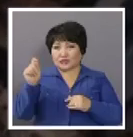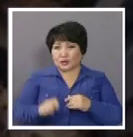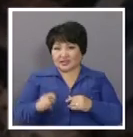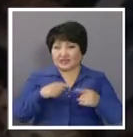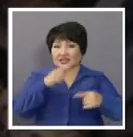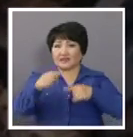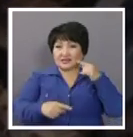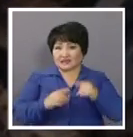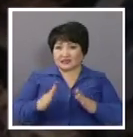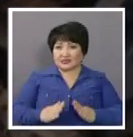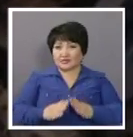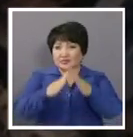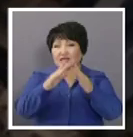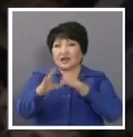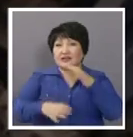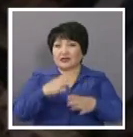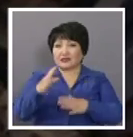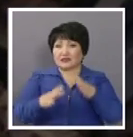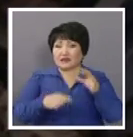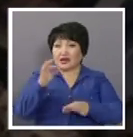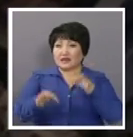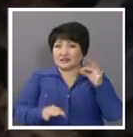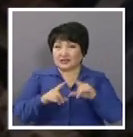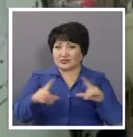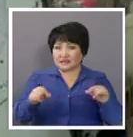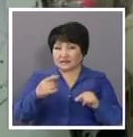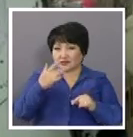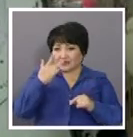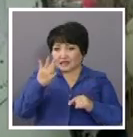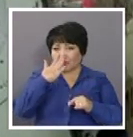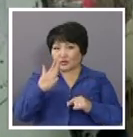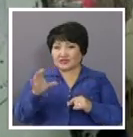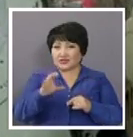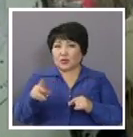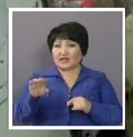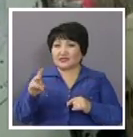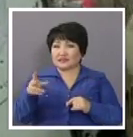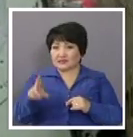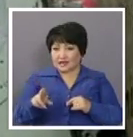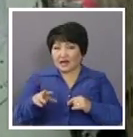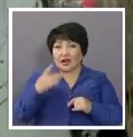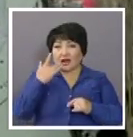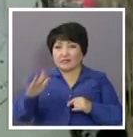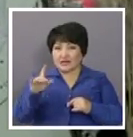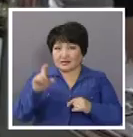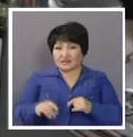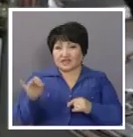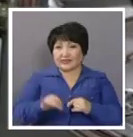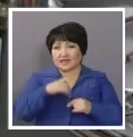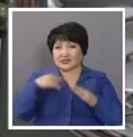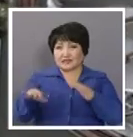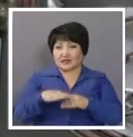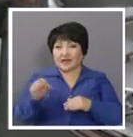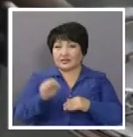кемесі барғанша халықаралық ғарыш станциясында ғарышкерлер жапондық Такуя Ониси, америкалық Кэтлин Рубин және ресейлік